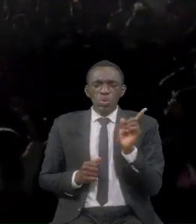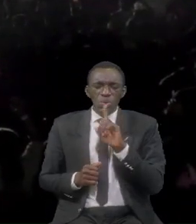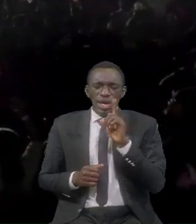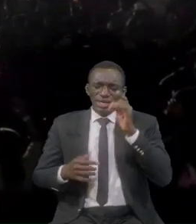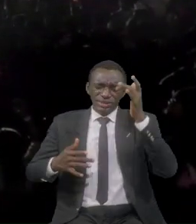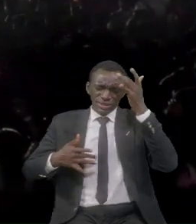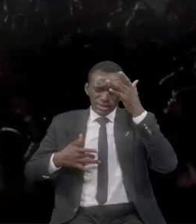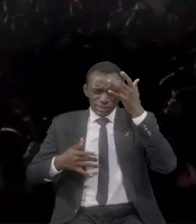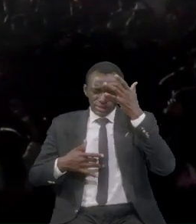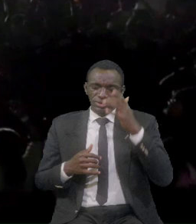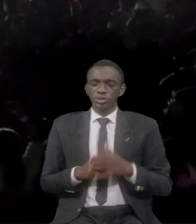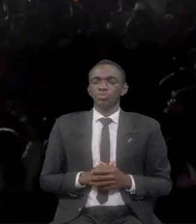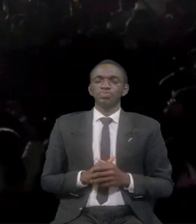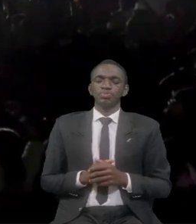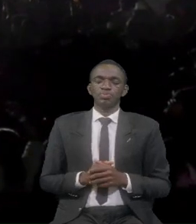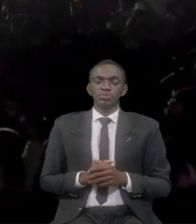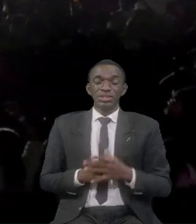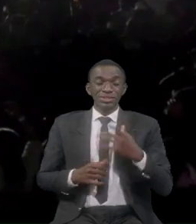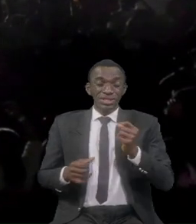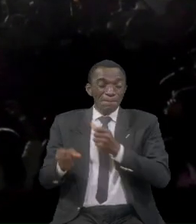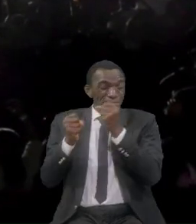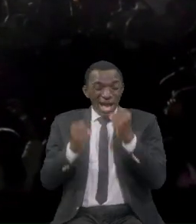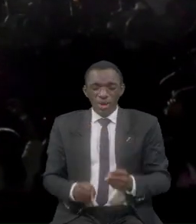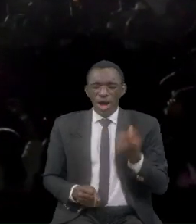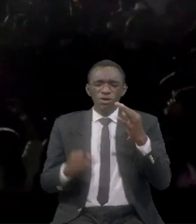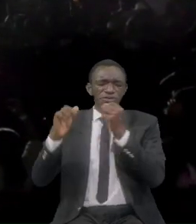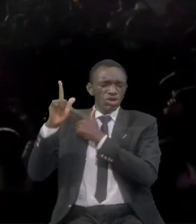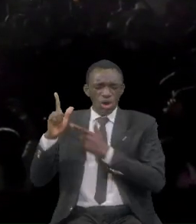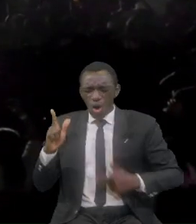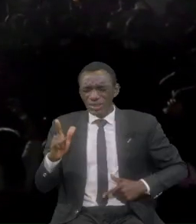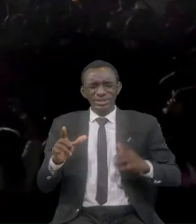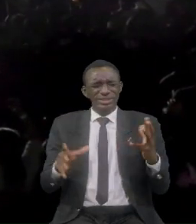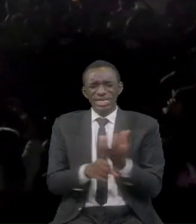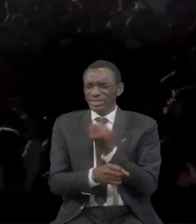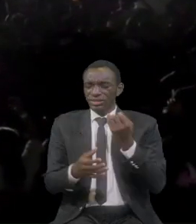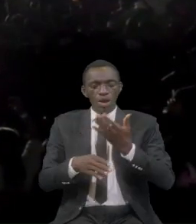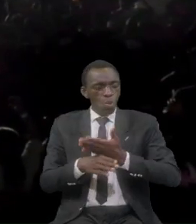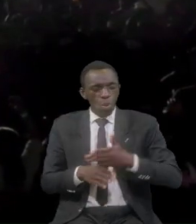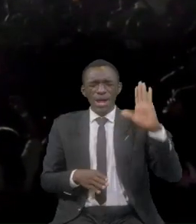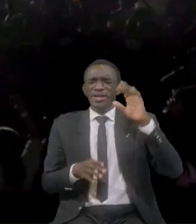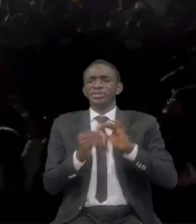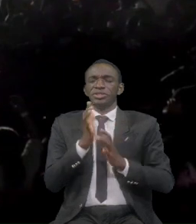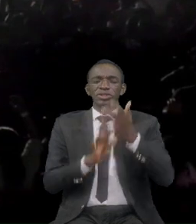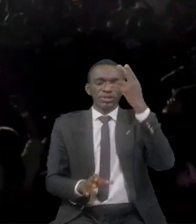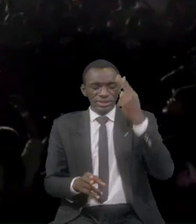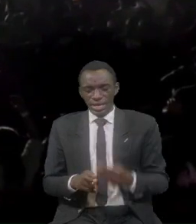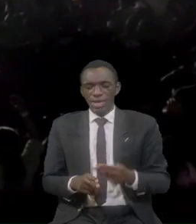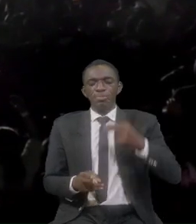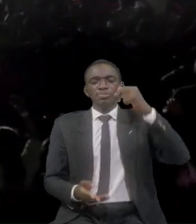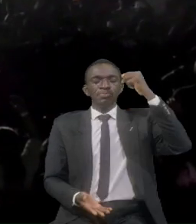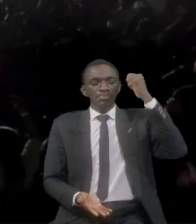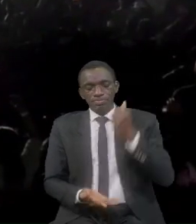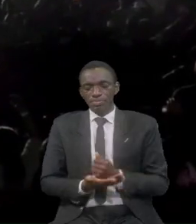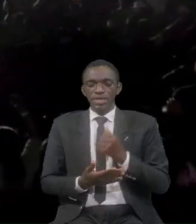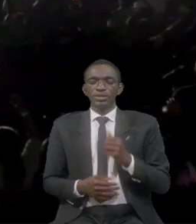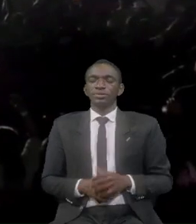asang balatian. The power of the Lord takes it away from you now in Jesus' name. Ang gahom